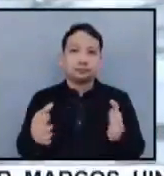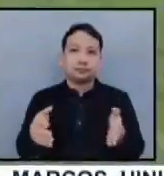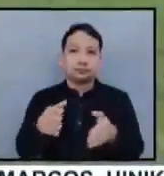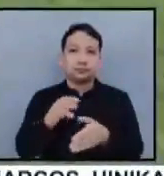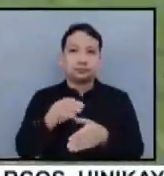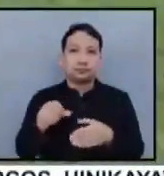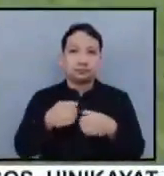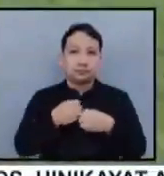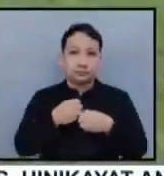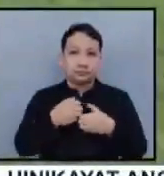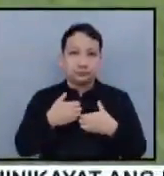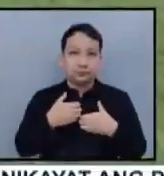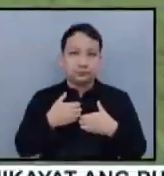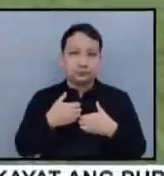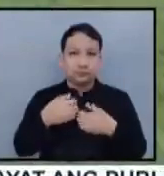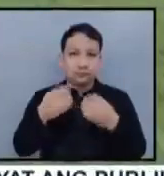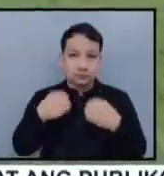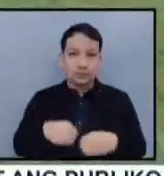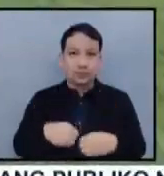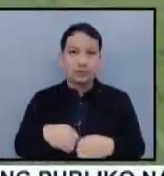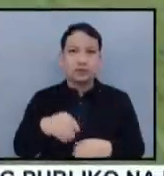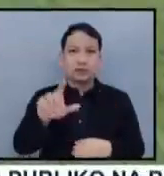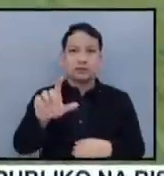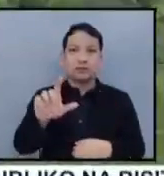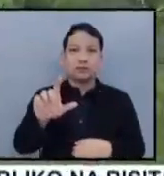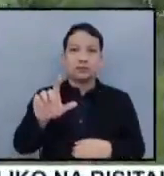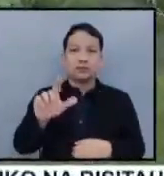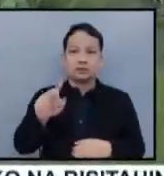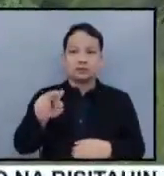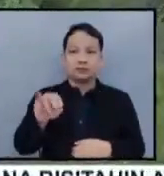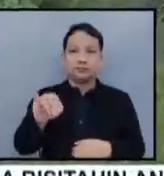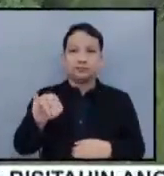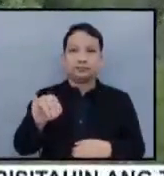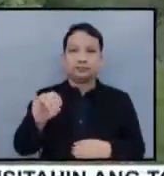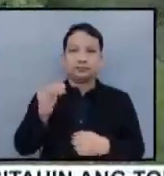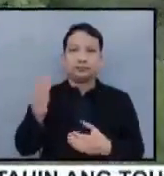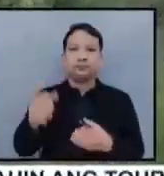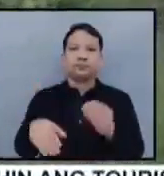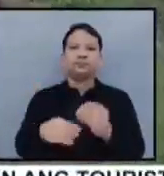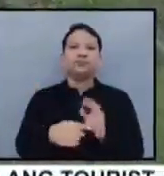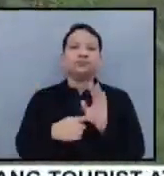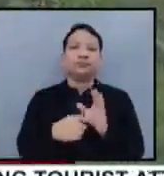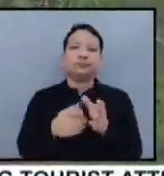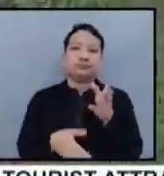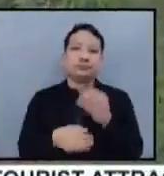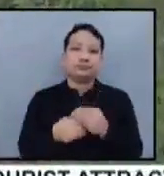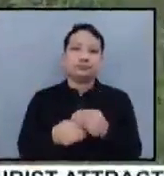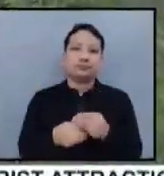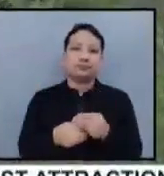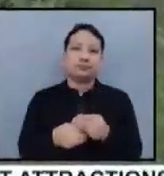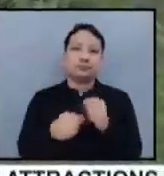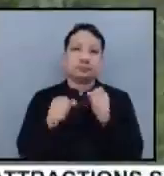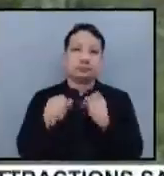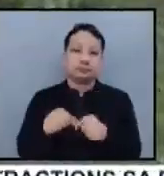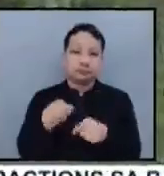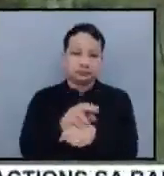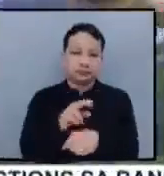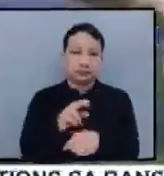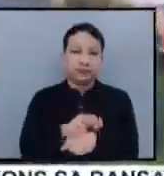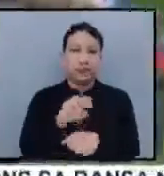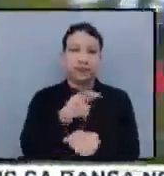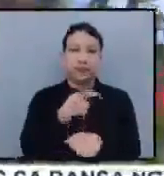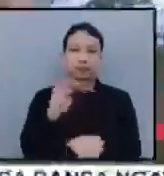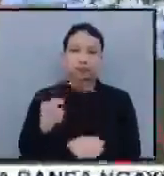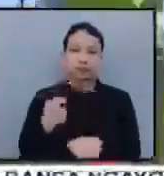mo. Ang Lagundi po may antiviral property. Dagdag pa niya, epektibo ang paggamit ng 600 mg ng